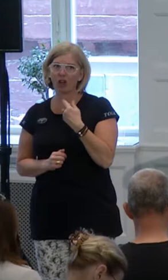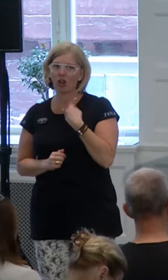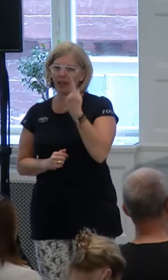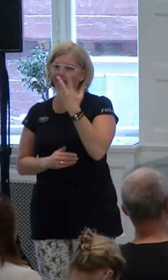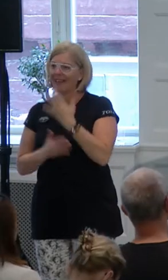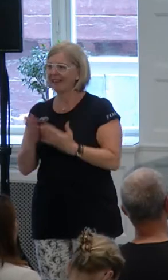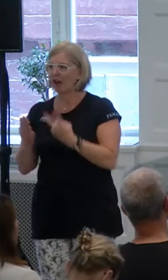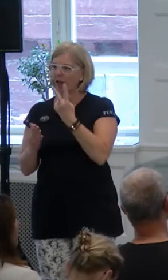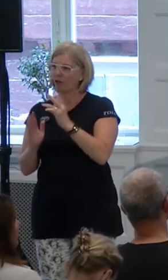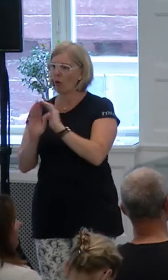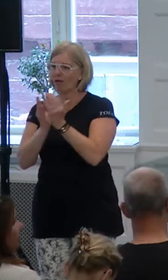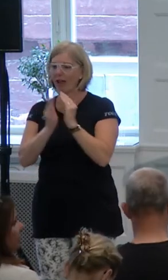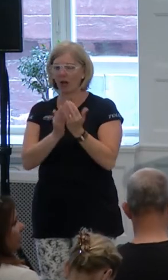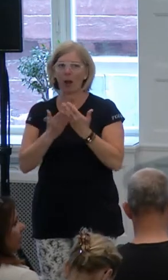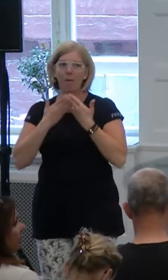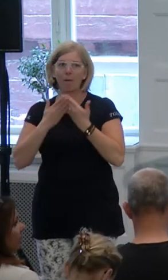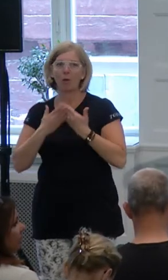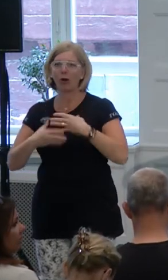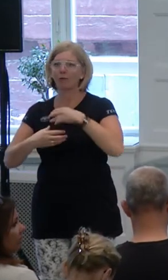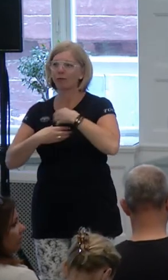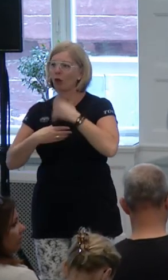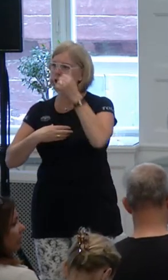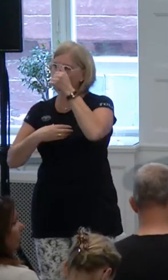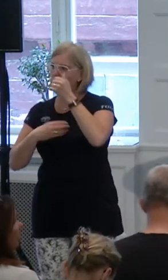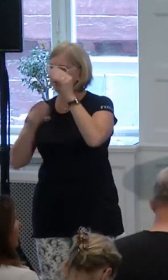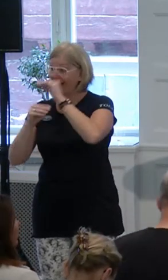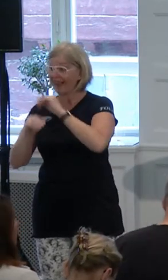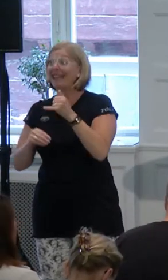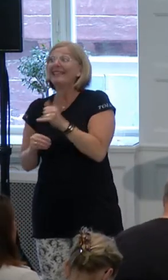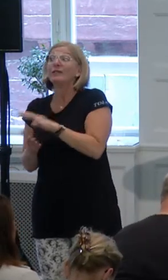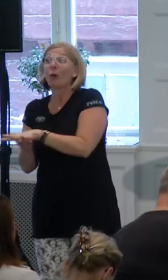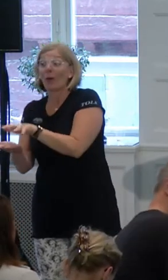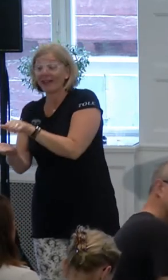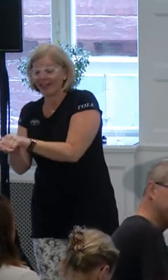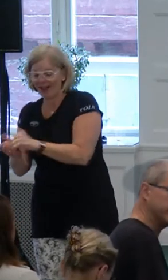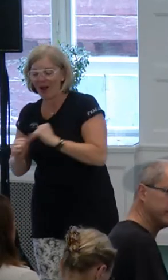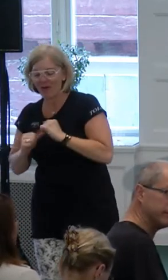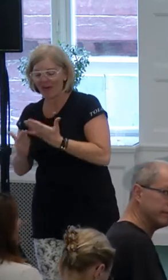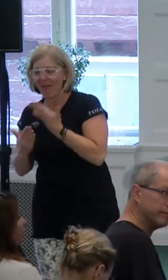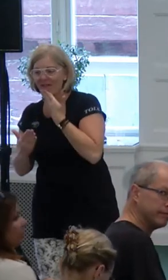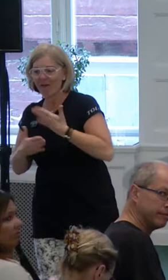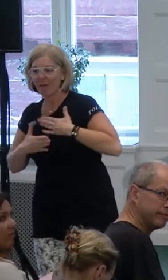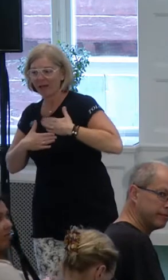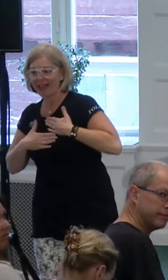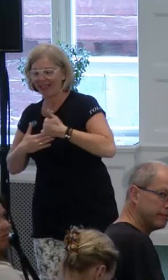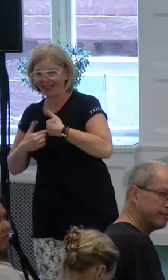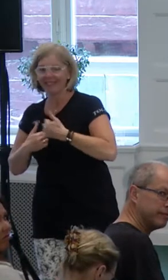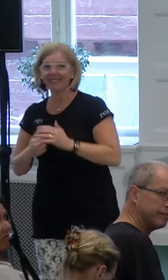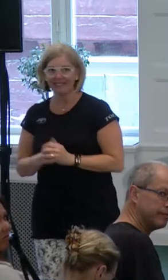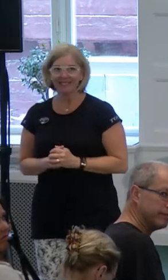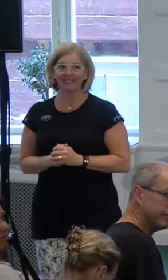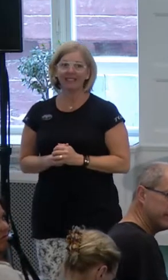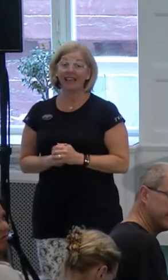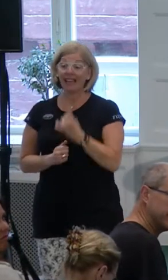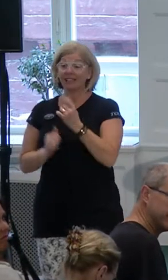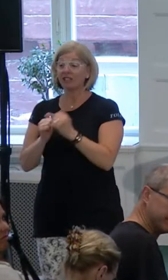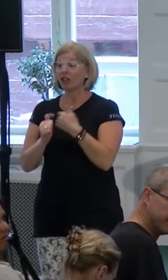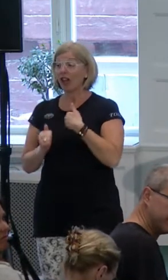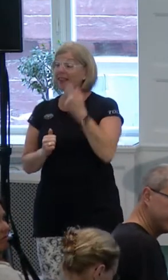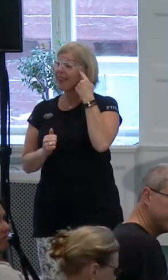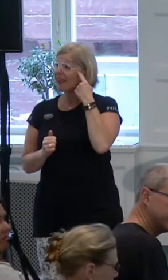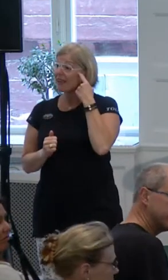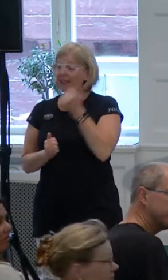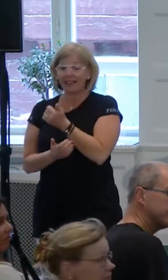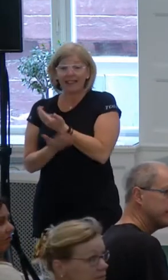del av två världar, jag pluggar till gymnasielärare också i Skåne. Så det här är ju självklart varmt om hjärtat. Men någonting som jag tänker, det här handlar